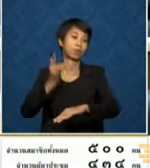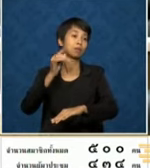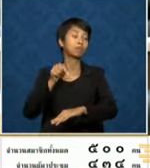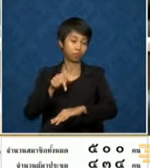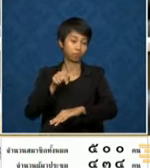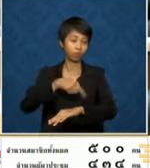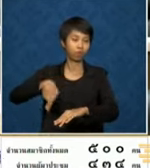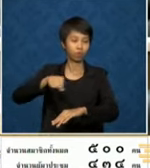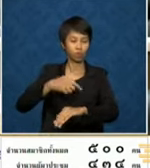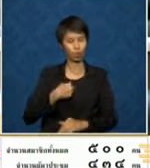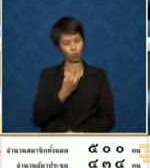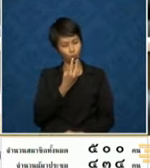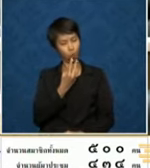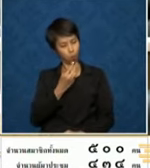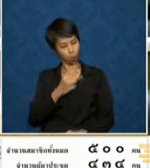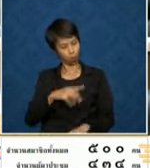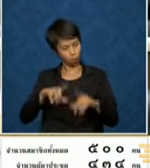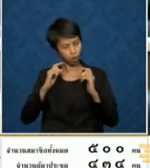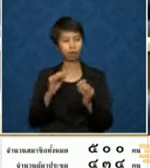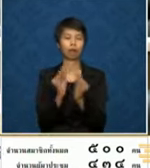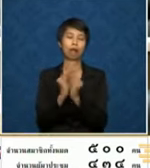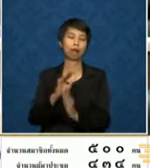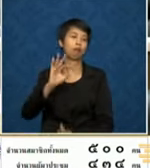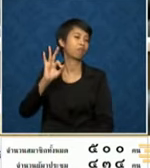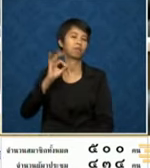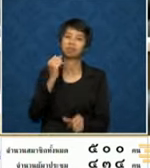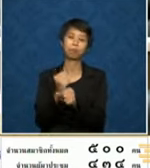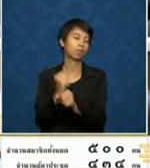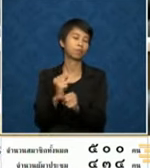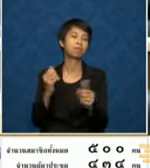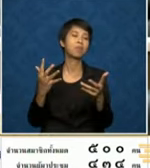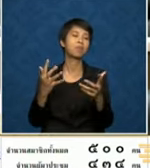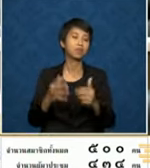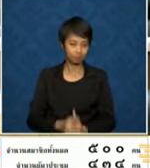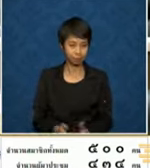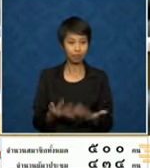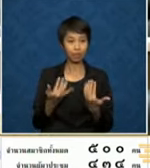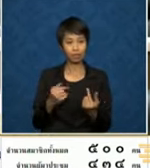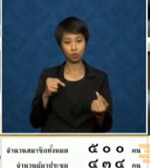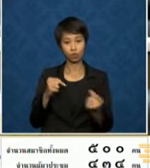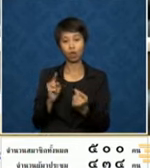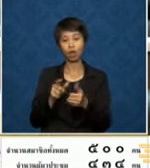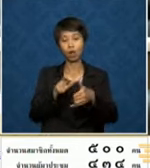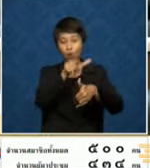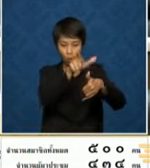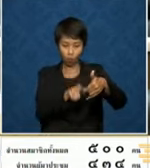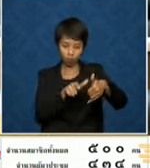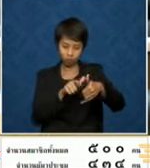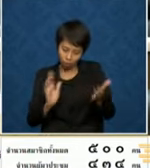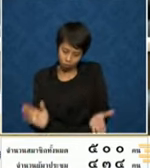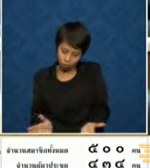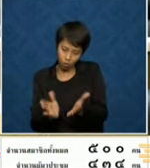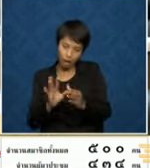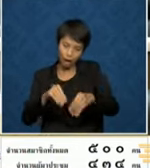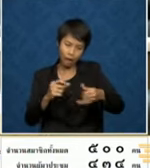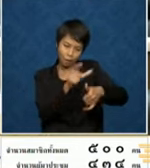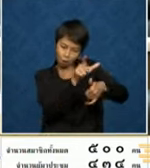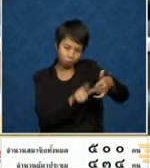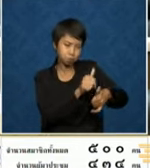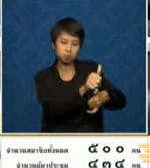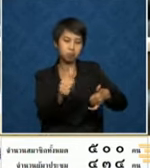ศครับดูมันยิ่งใหญ่มากเอฟครับท่านประธานครับยังไม่ได้ทำอะไรเลยสร้างทรัพยากรมนุษย์ให้มีคุณภาพทัดเทียมกับประเทศอื่น